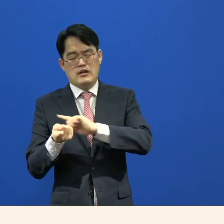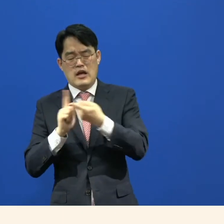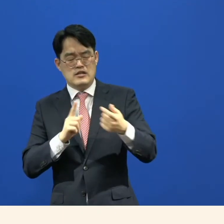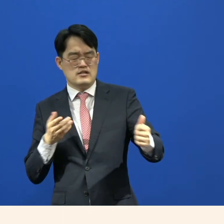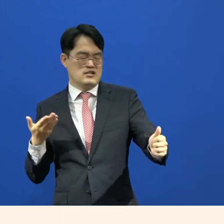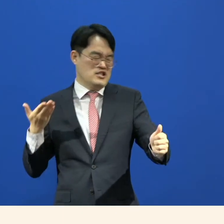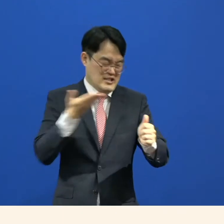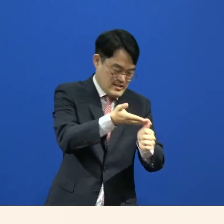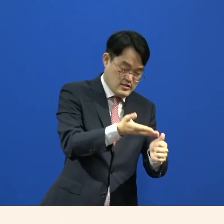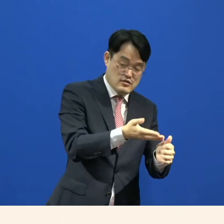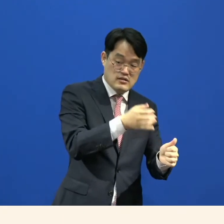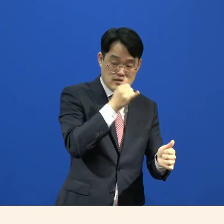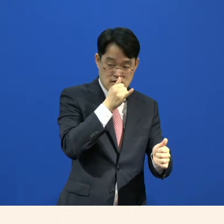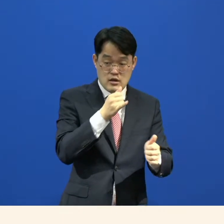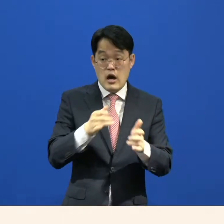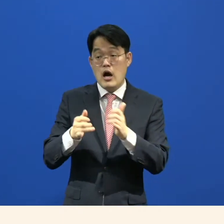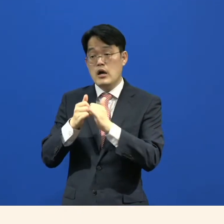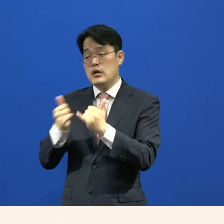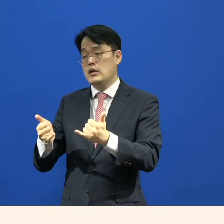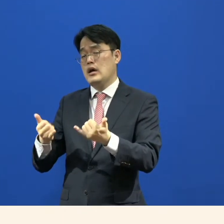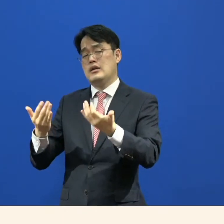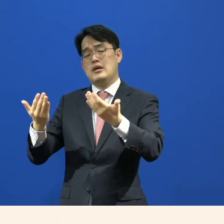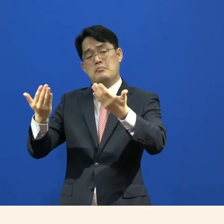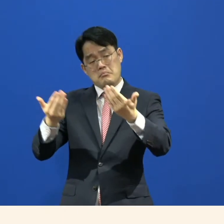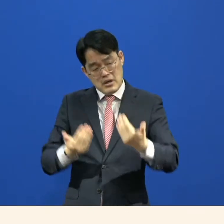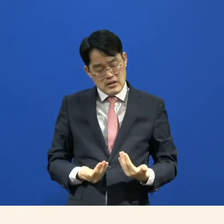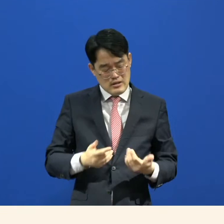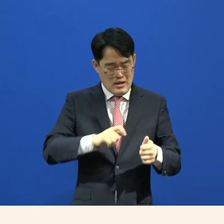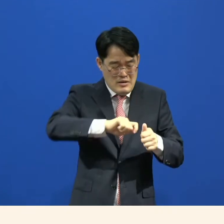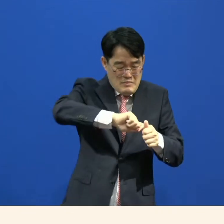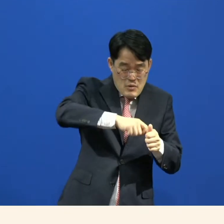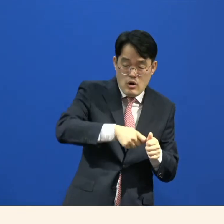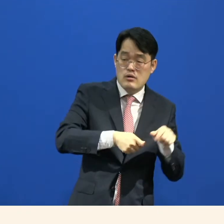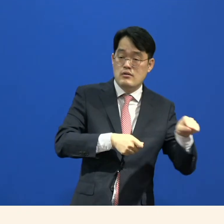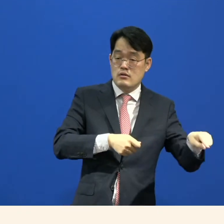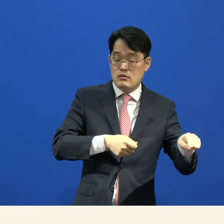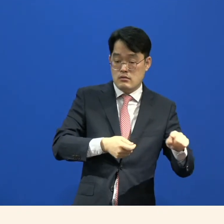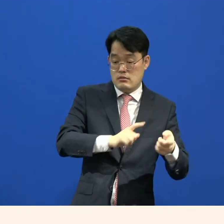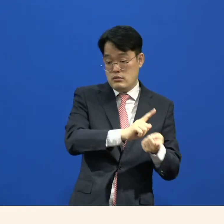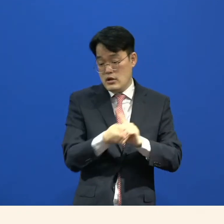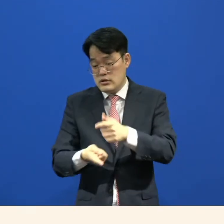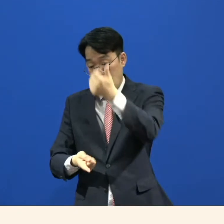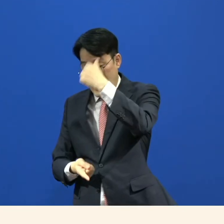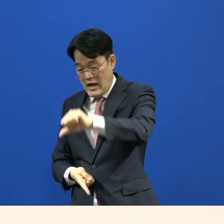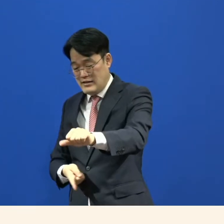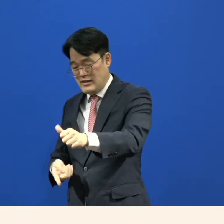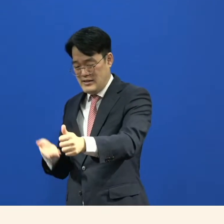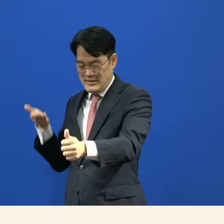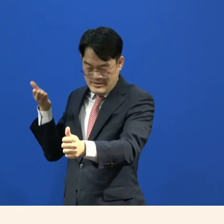형벌을 그 아들에게 다 뒤집어 씌우시고 죽게 하신 거죠.